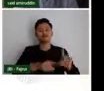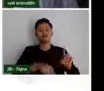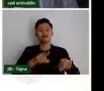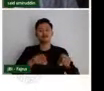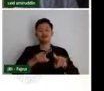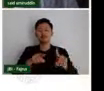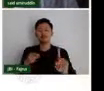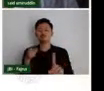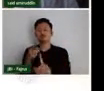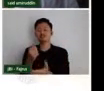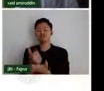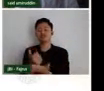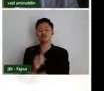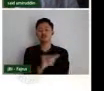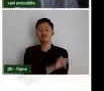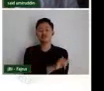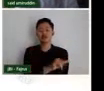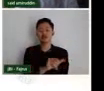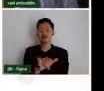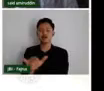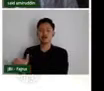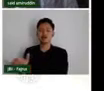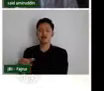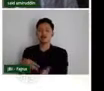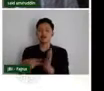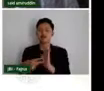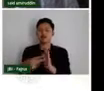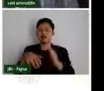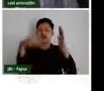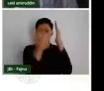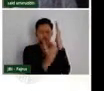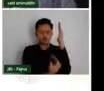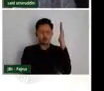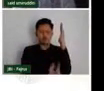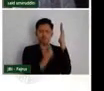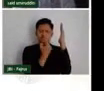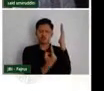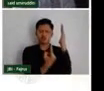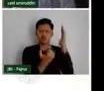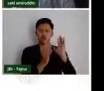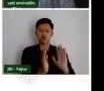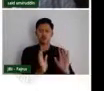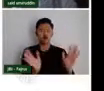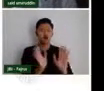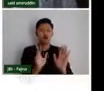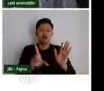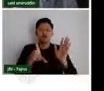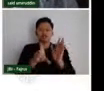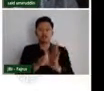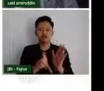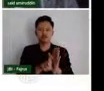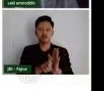kita tidak mengikuti satu aturan saja. Tidak, misalnya untuk